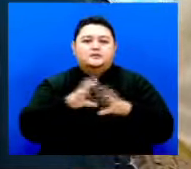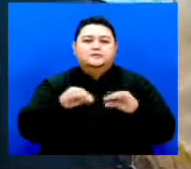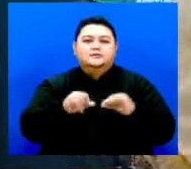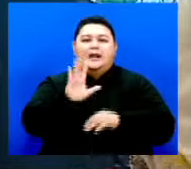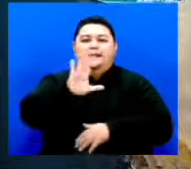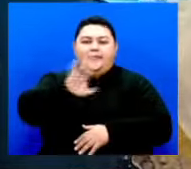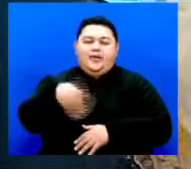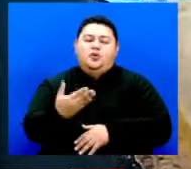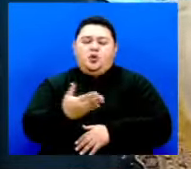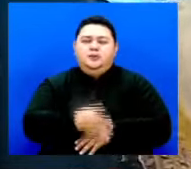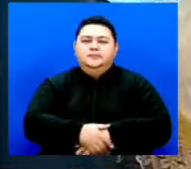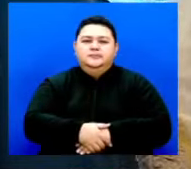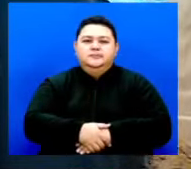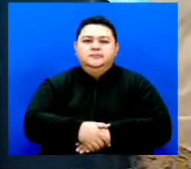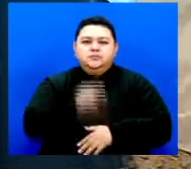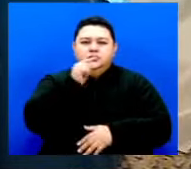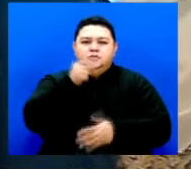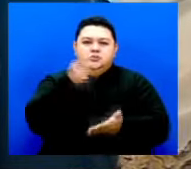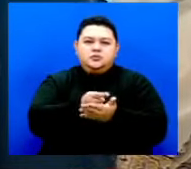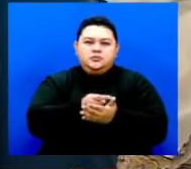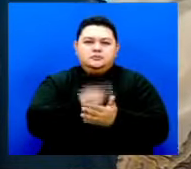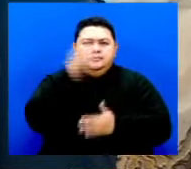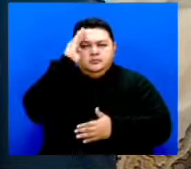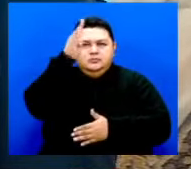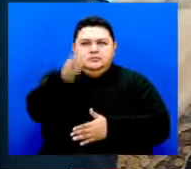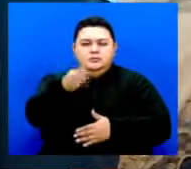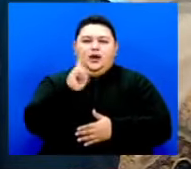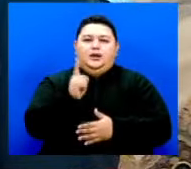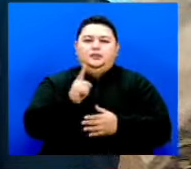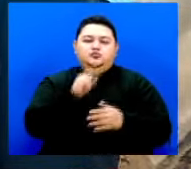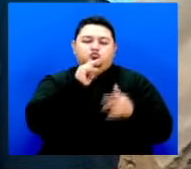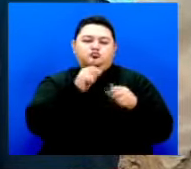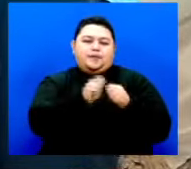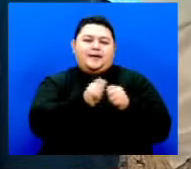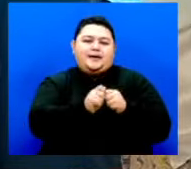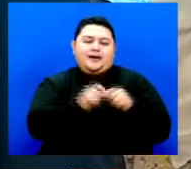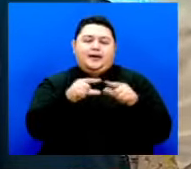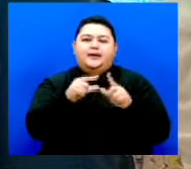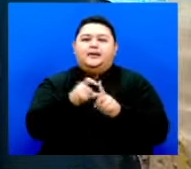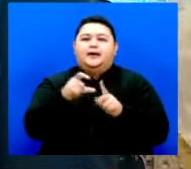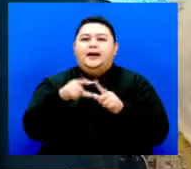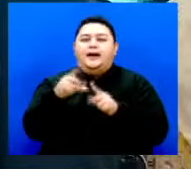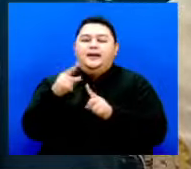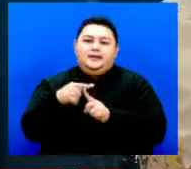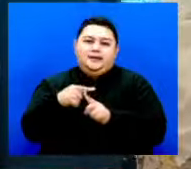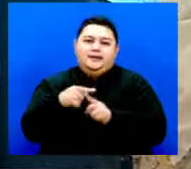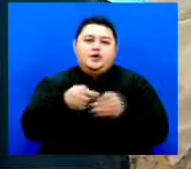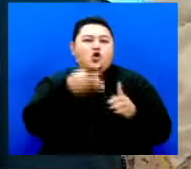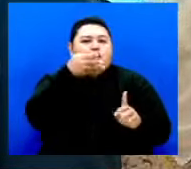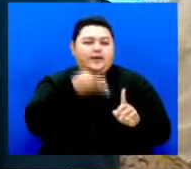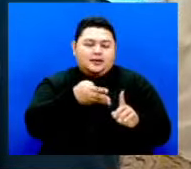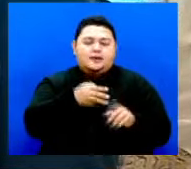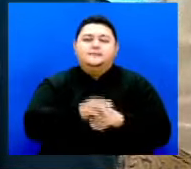5 tahunan. Untuk menentukan langkah ke depan, kita ada revisi anggaran dasar rumah tangga, kita akan membahas kode etik,